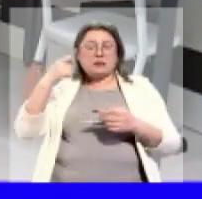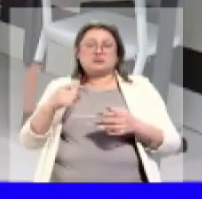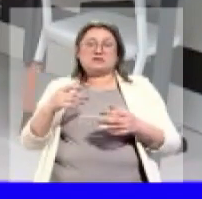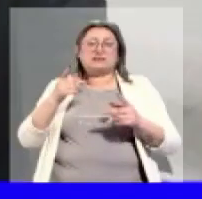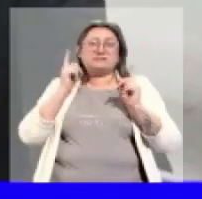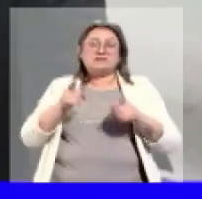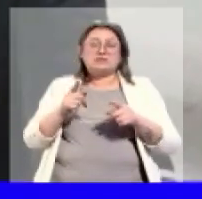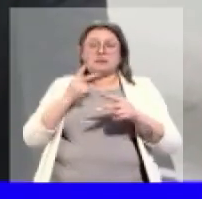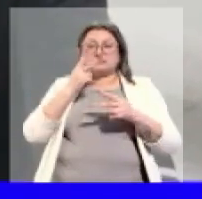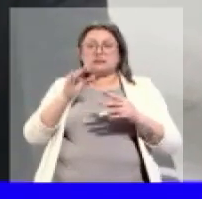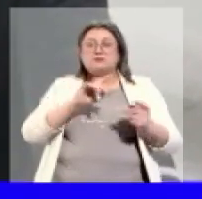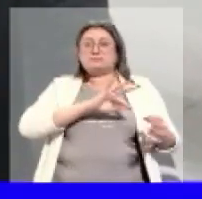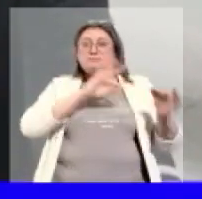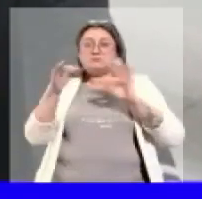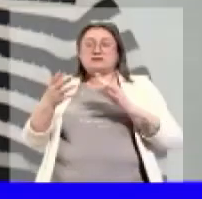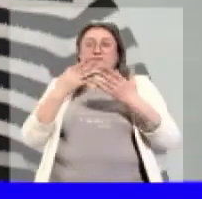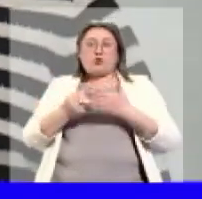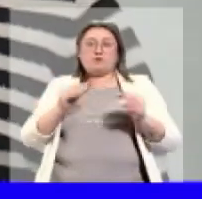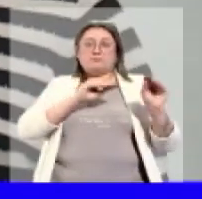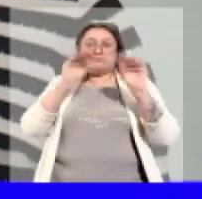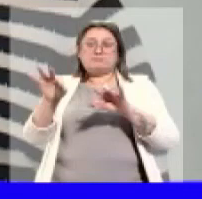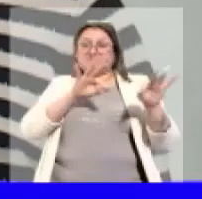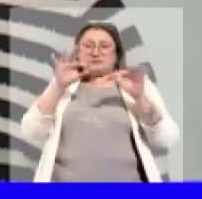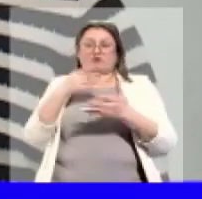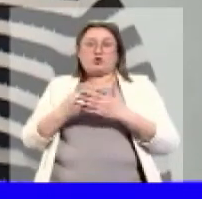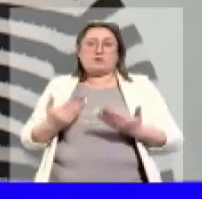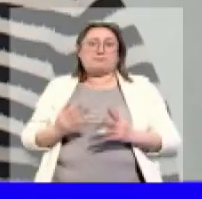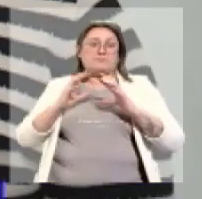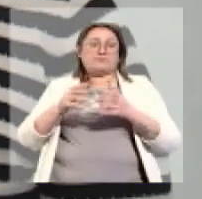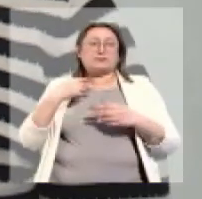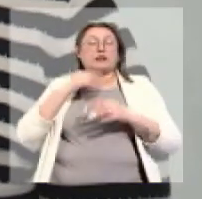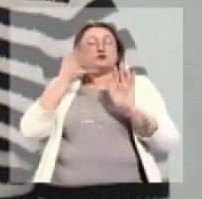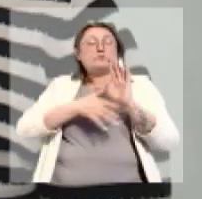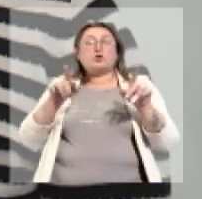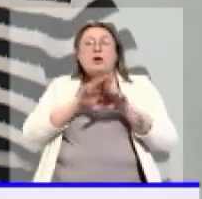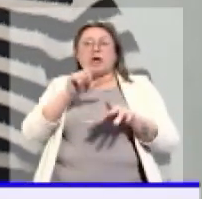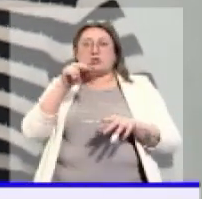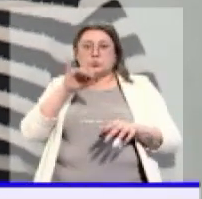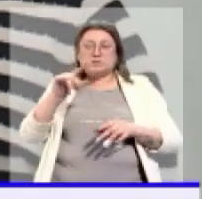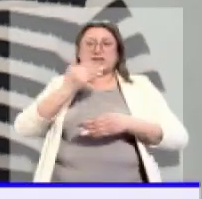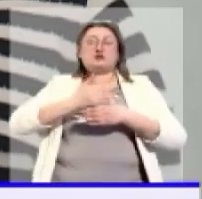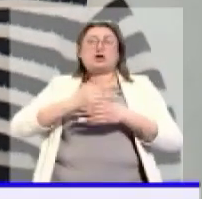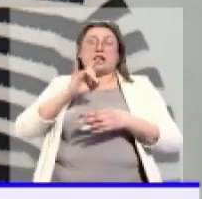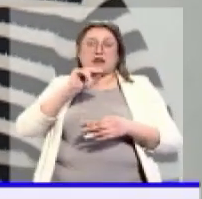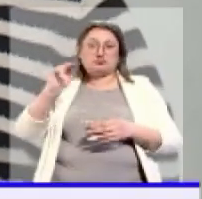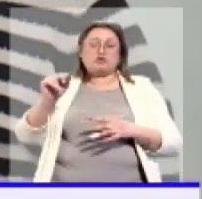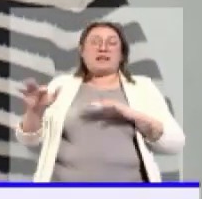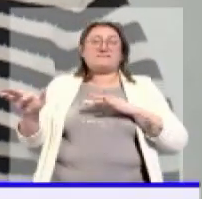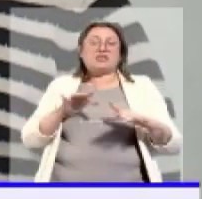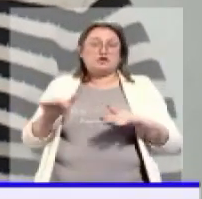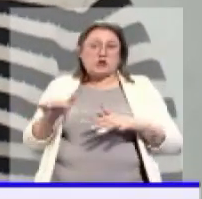ловить действительность и создавать свои миры. Мы изучаем, что такое этюд, сценическая речь, сценическое